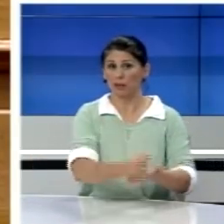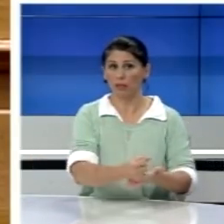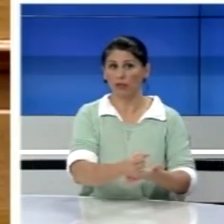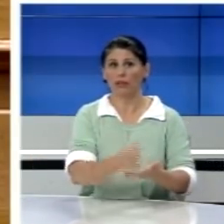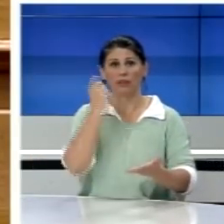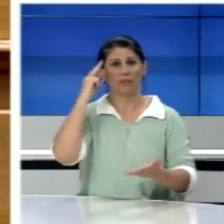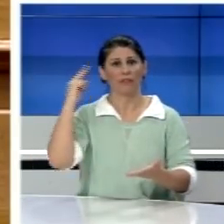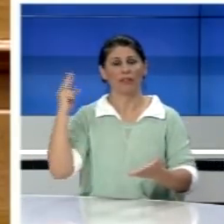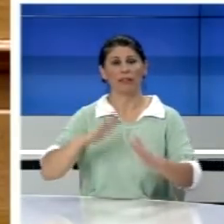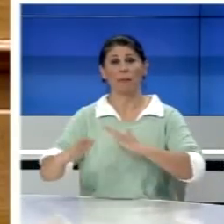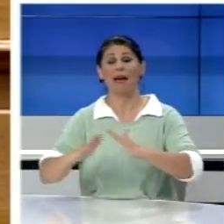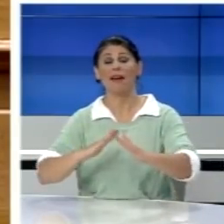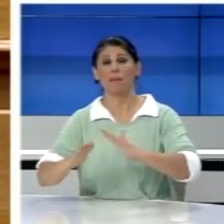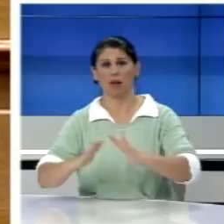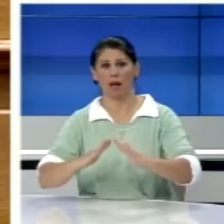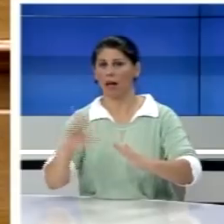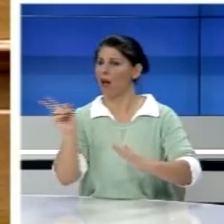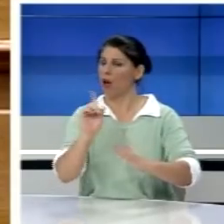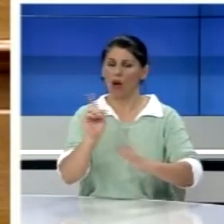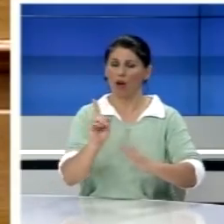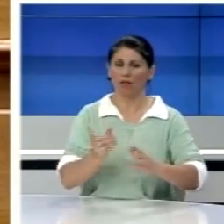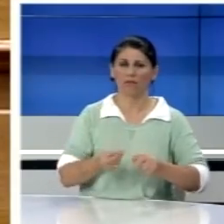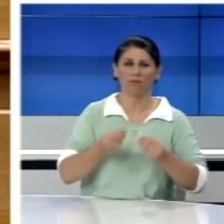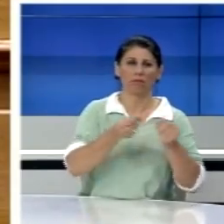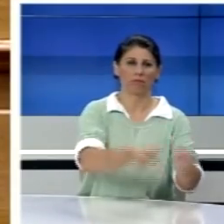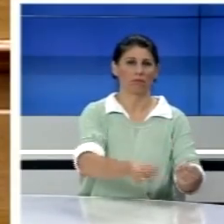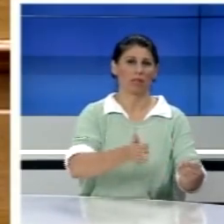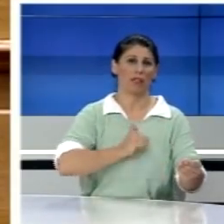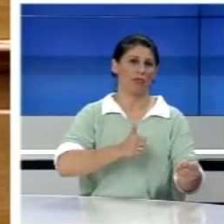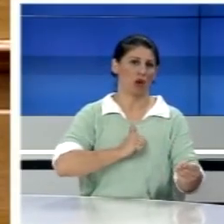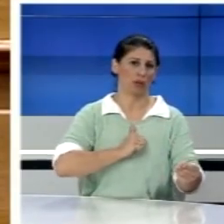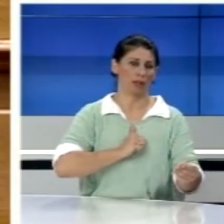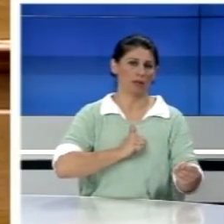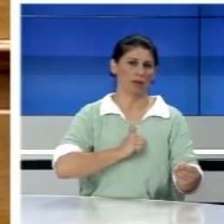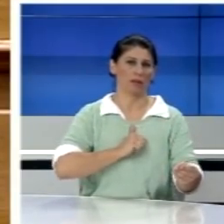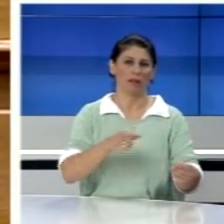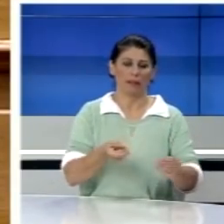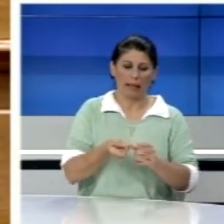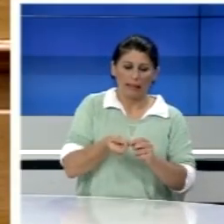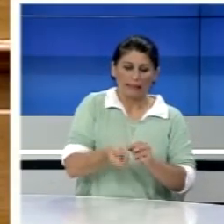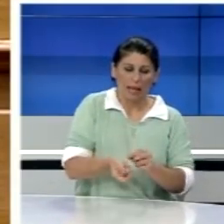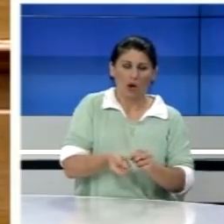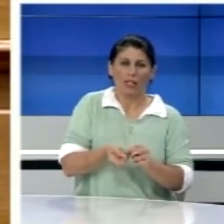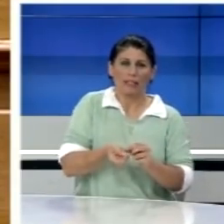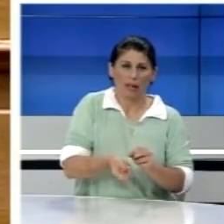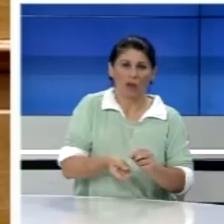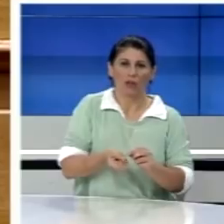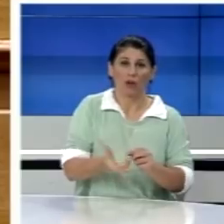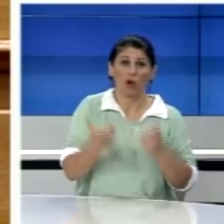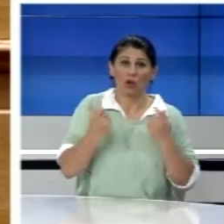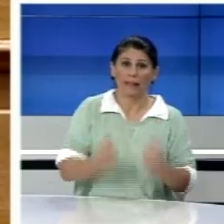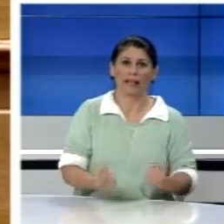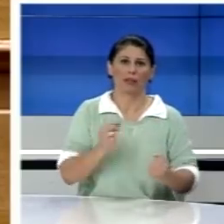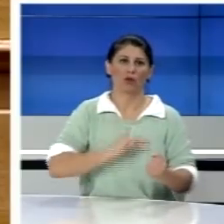χρηματοδότηση η φοιτητική μέρημνα και όχι να παραδοθεί σε ιδιώτες και να δίνεται με το σταγονόμετρο όσο